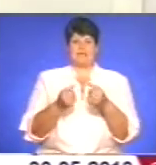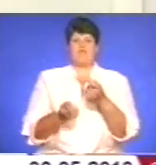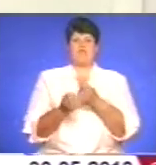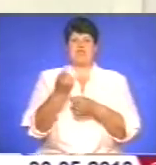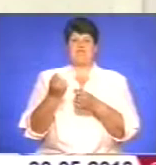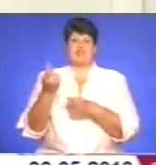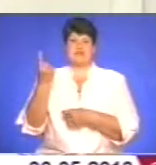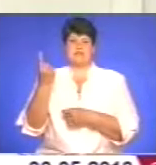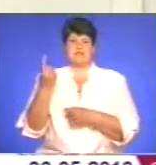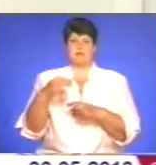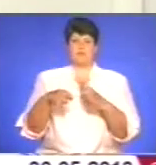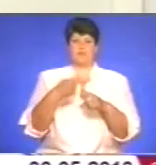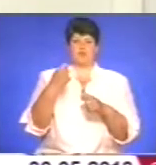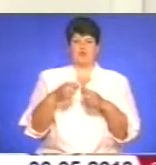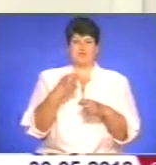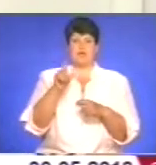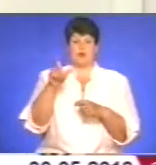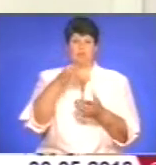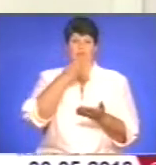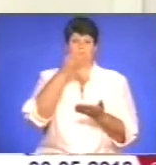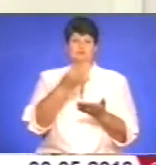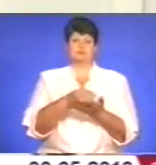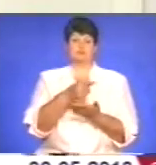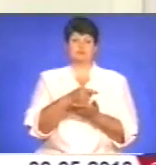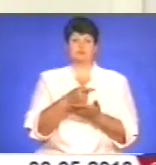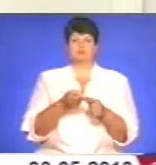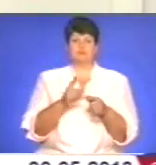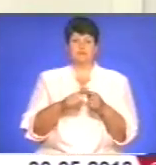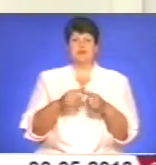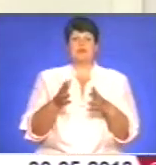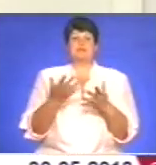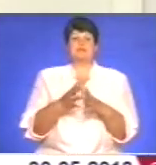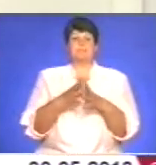порушення. І люди притягалися до відповідальності. Значно